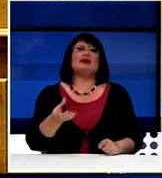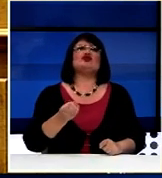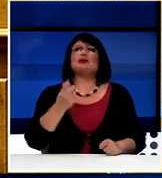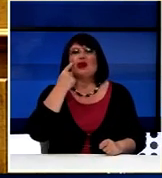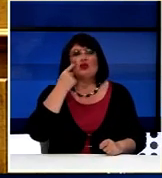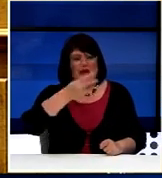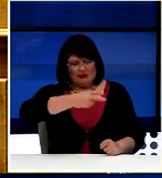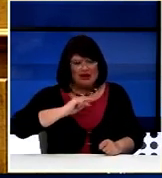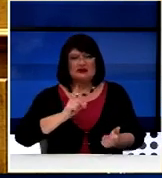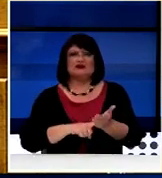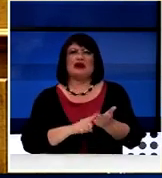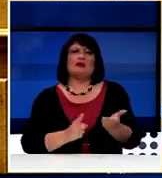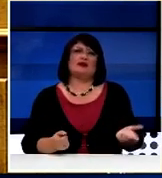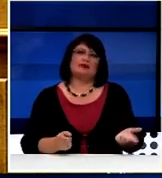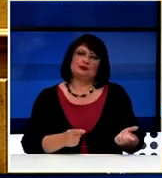το απαντήσετε.